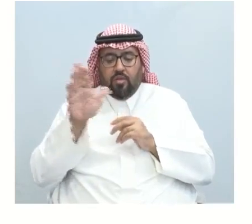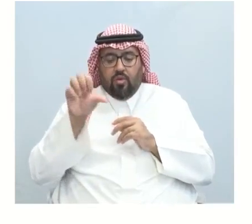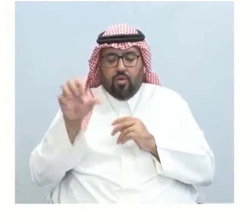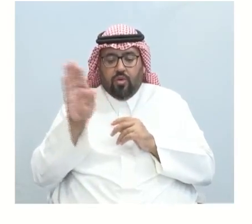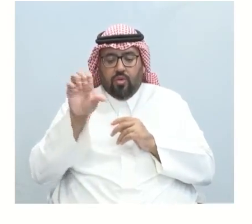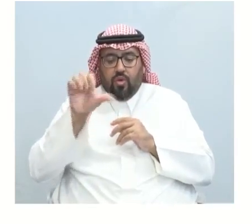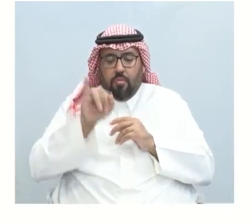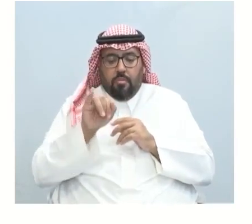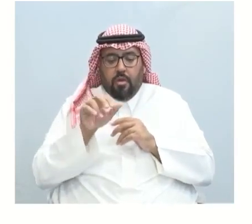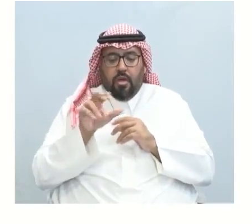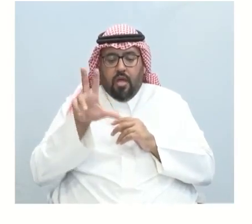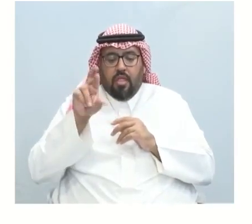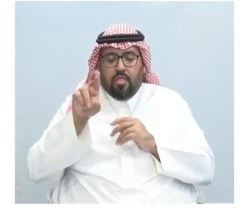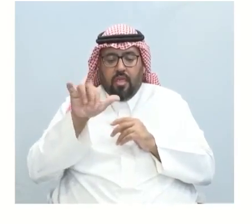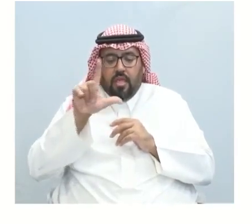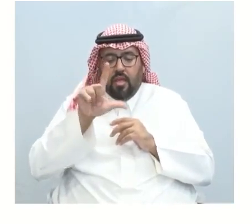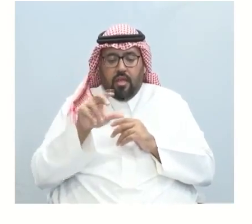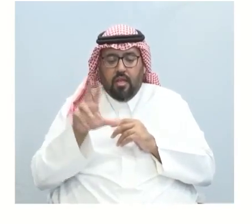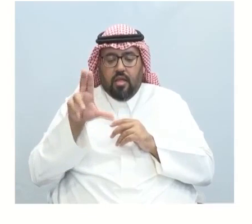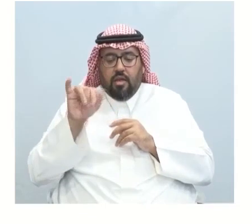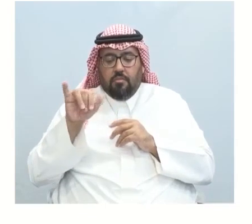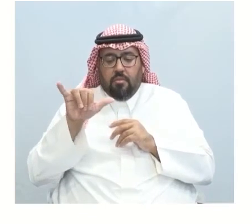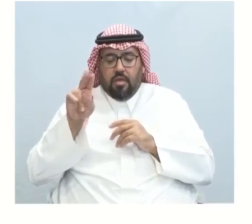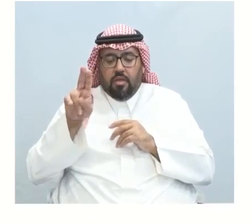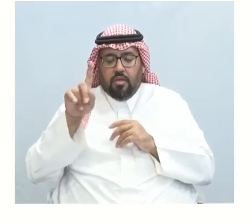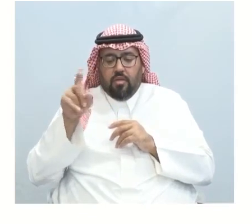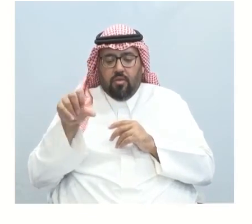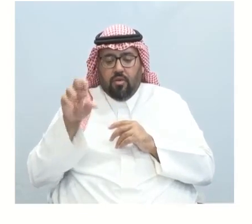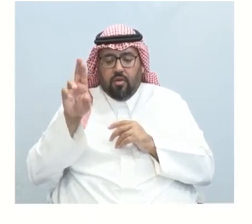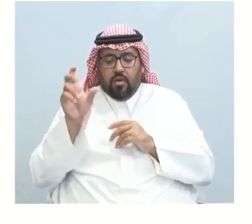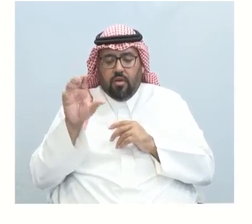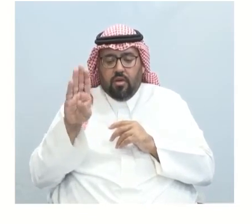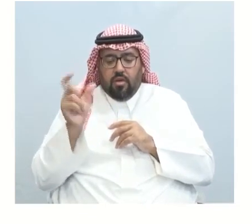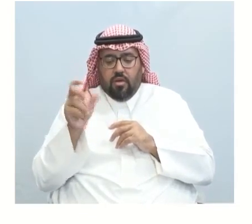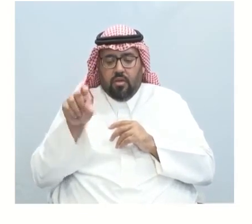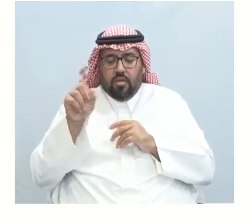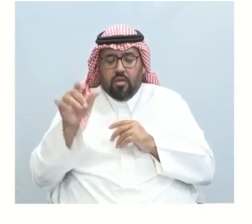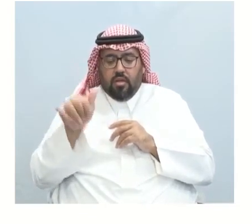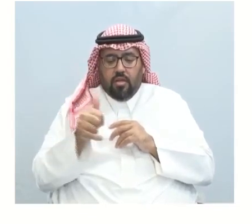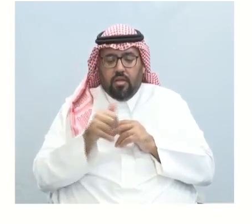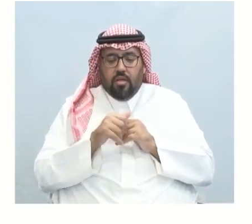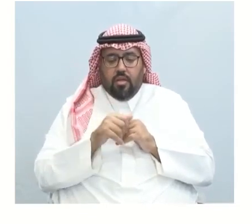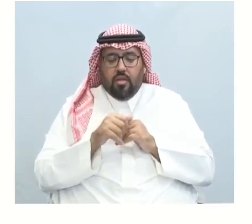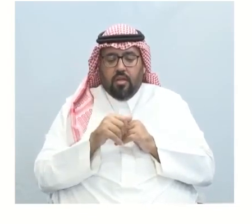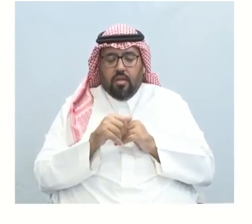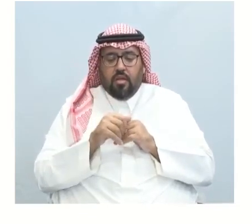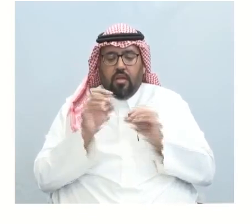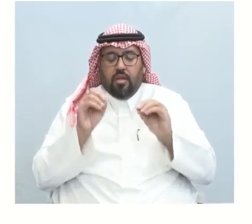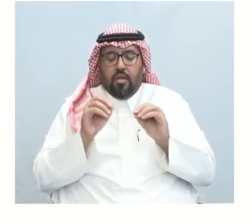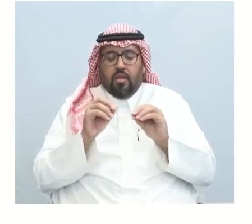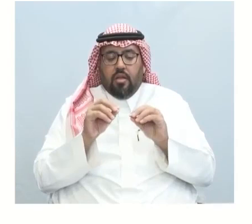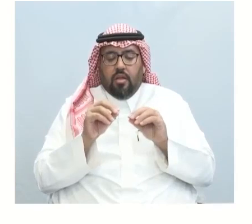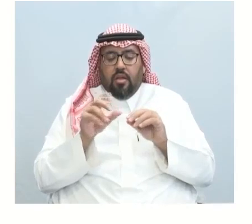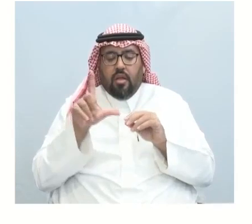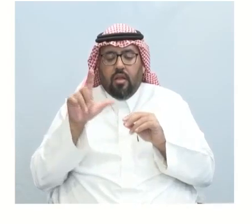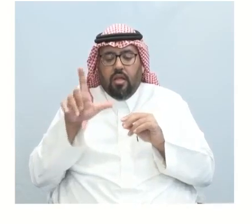ام الذيل ام الميتوكندريا الف وباء صحيح اذا ونحن تتتبع هذه الرسوم اتفقنا سويا بان